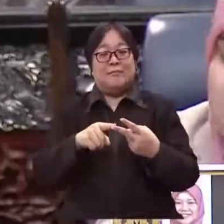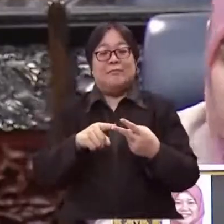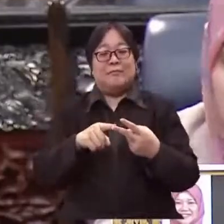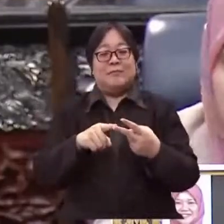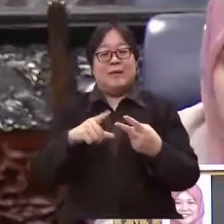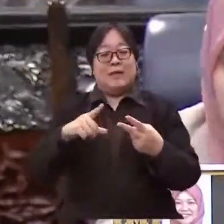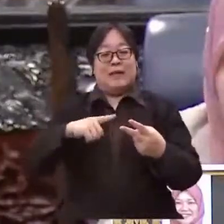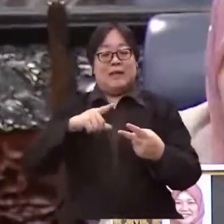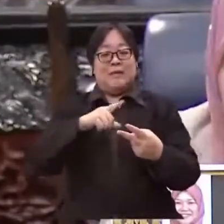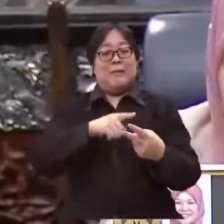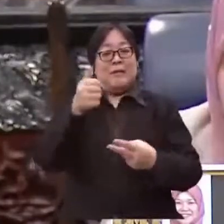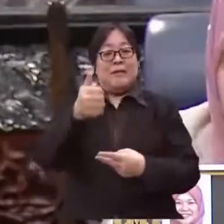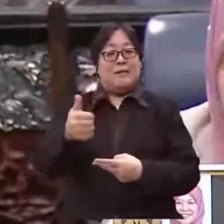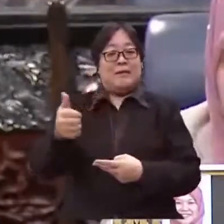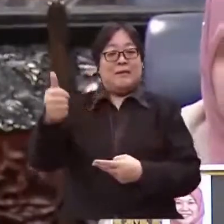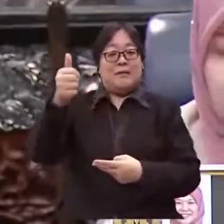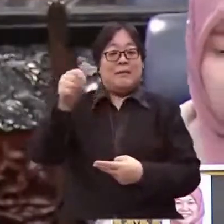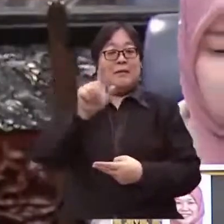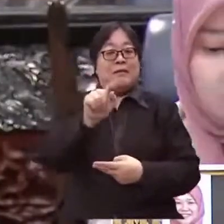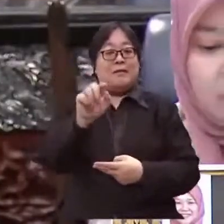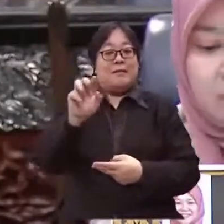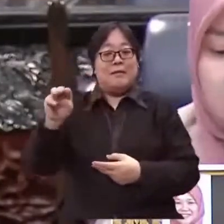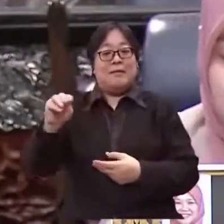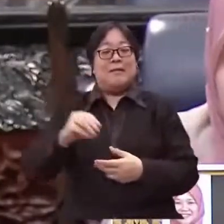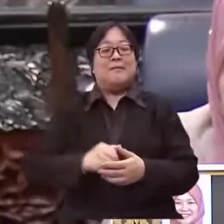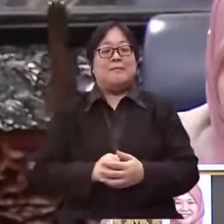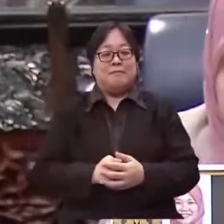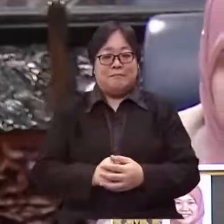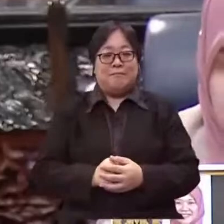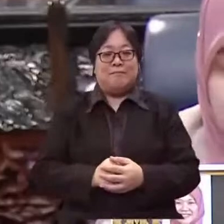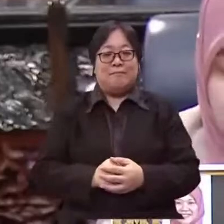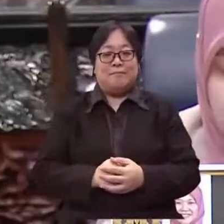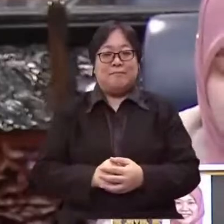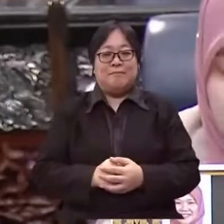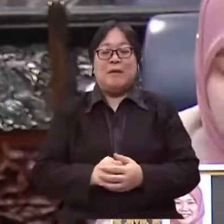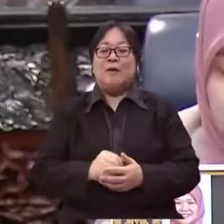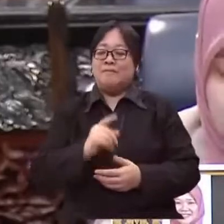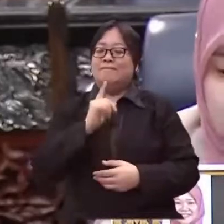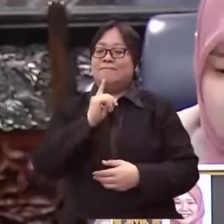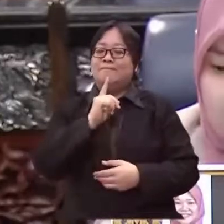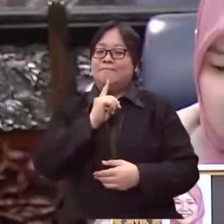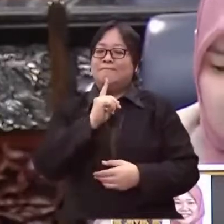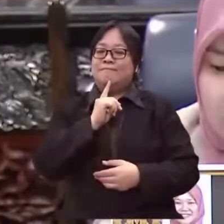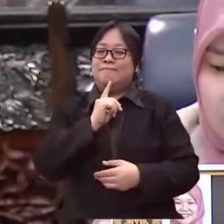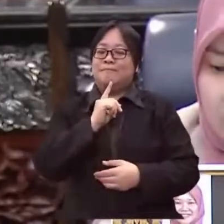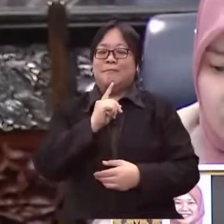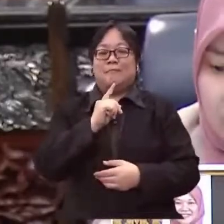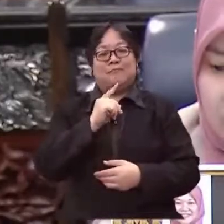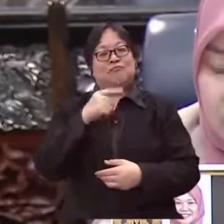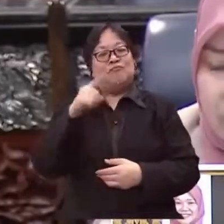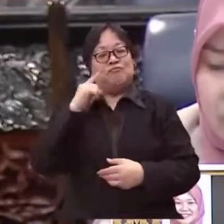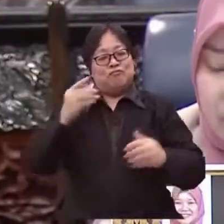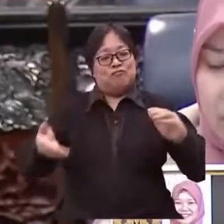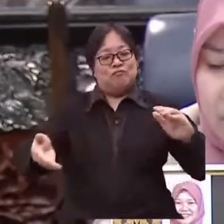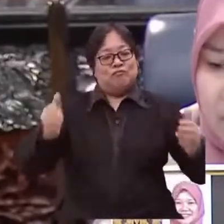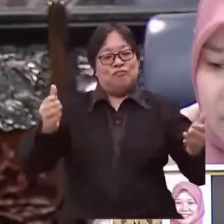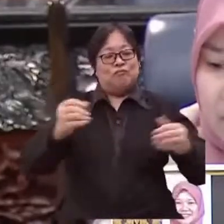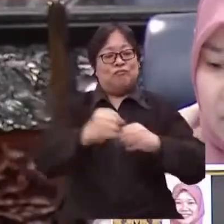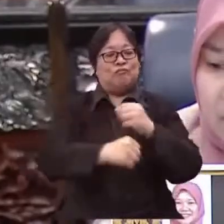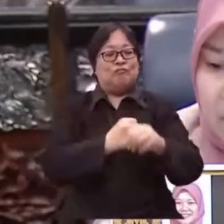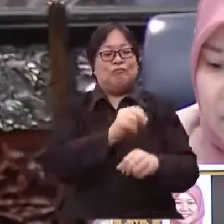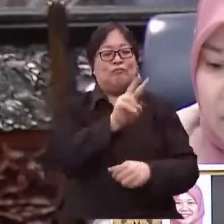lembaga pengarah daripada Telkomsel dan memang kalau kita lihat kita buat perbandingan dari